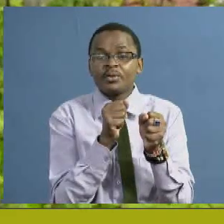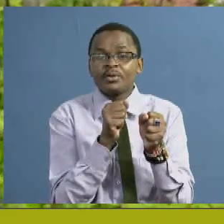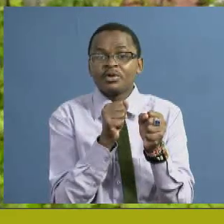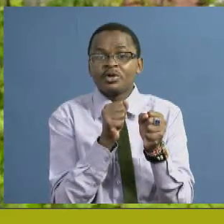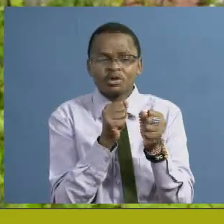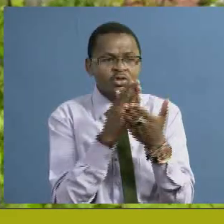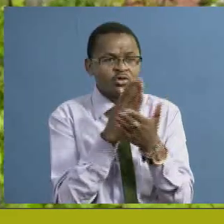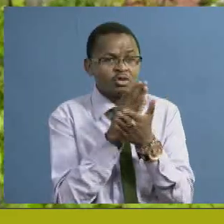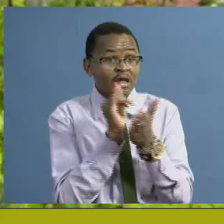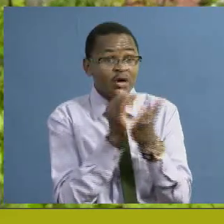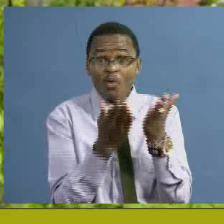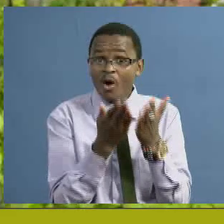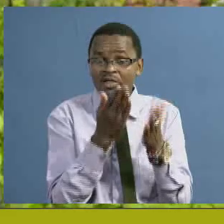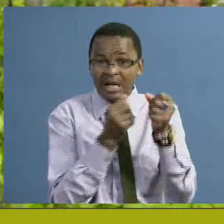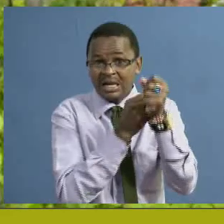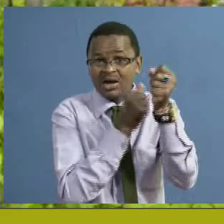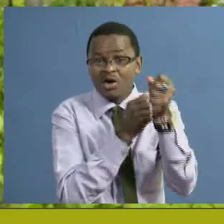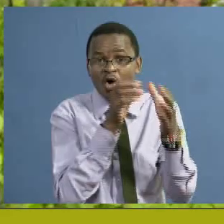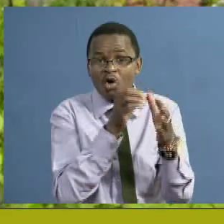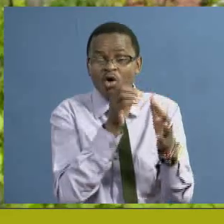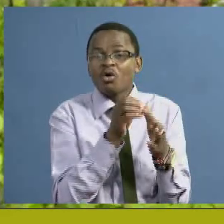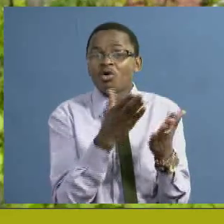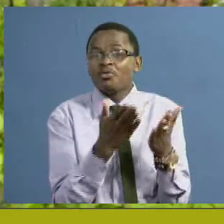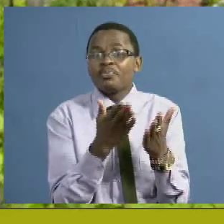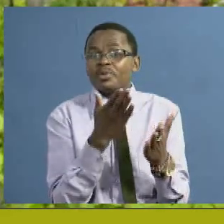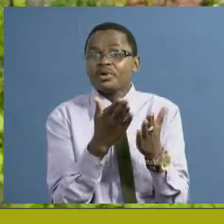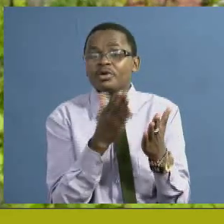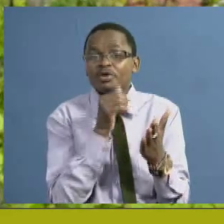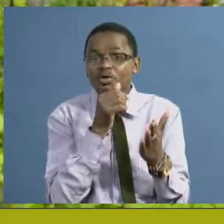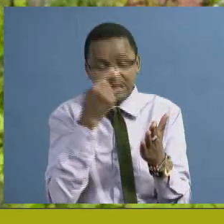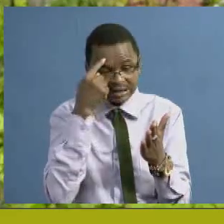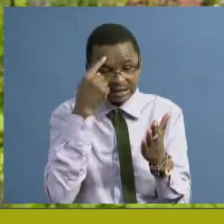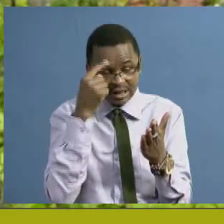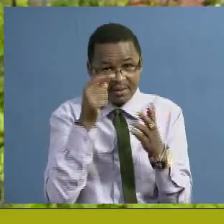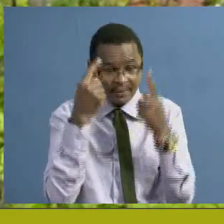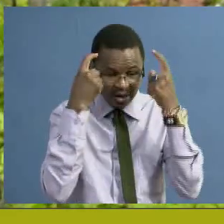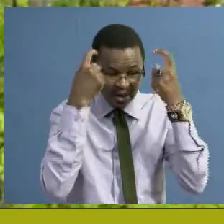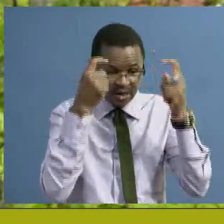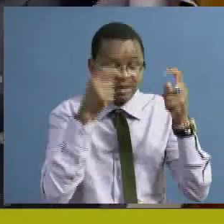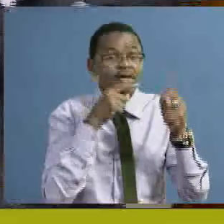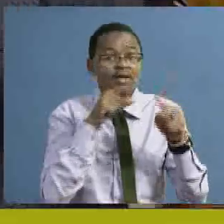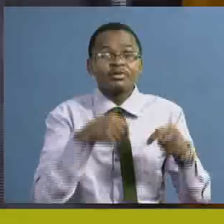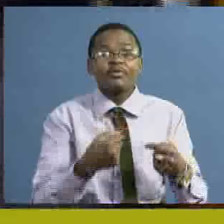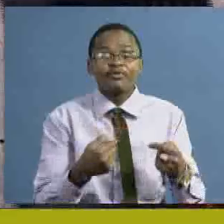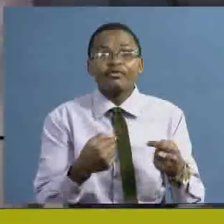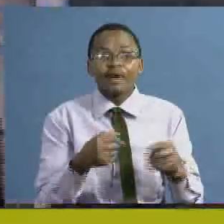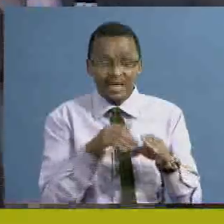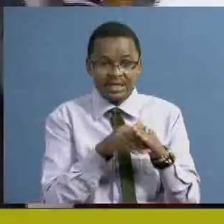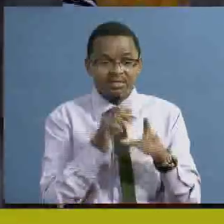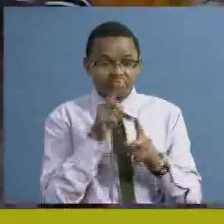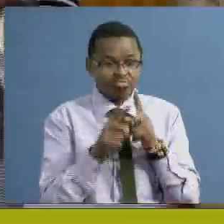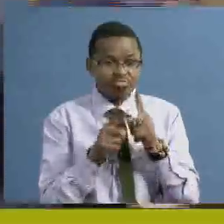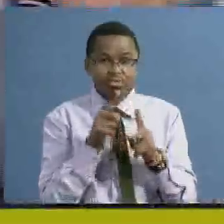him. You can also not be very sure whether he will not mind succeeding himself. Katika